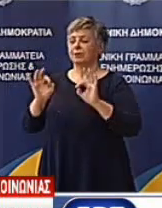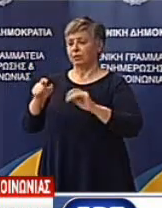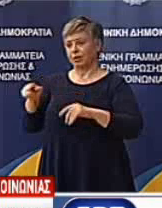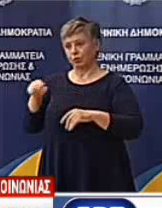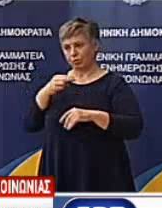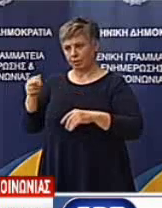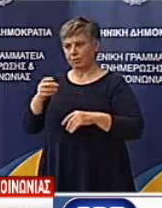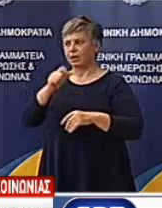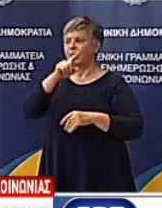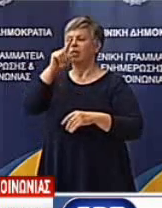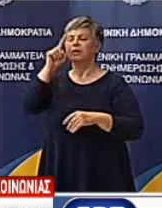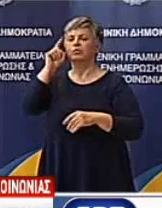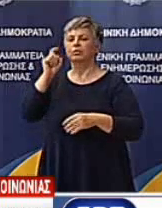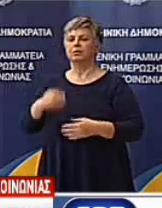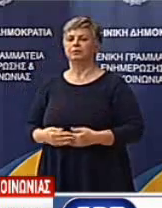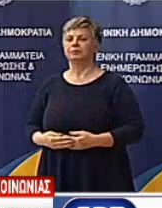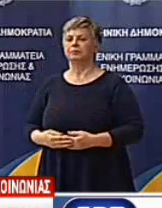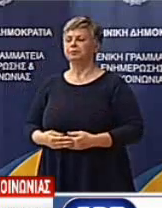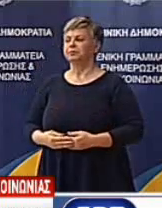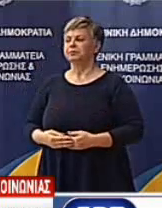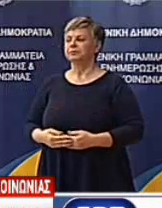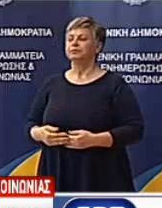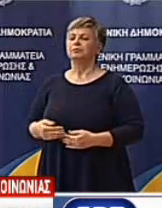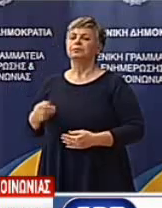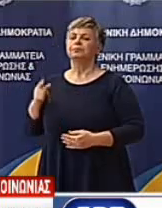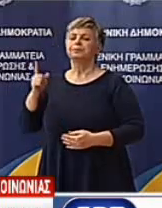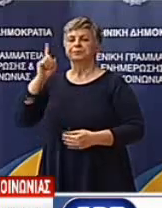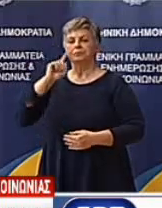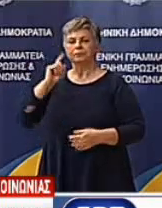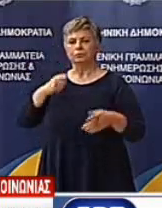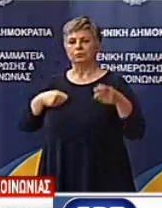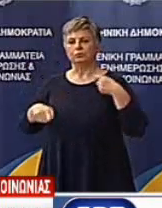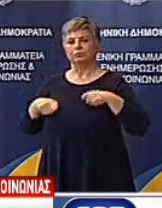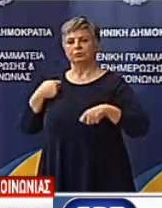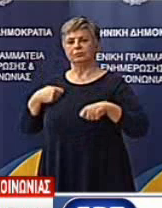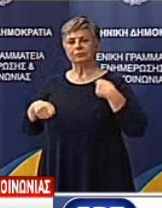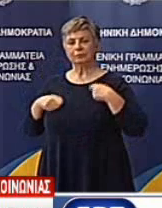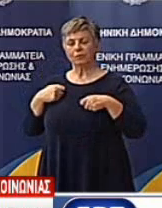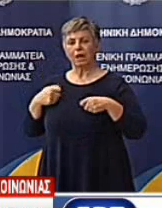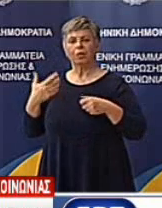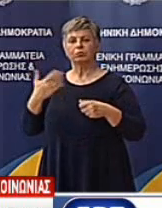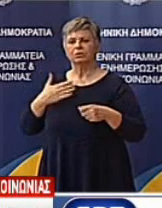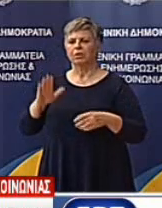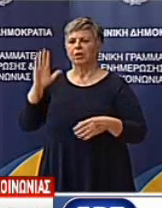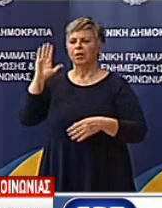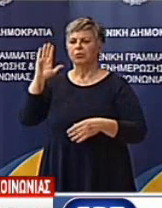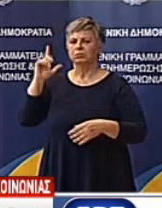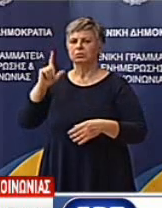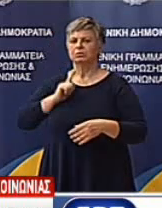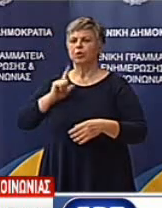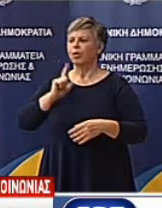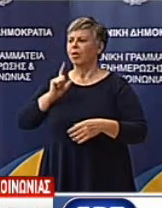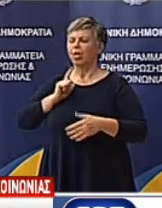Και πολλούμε. Μετά ξαναγυρνάω. Ελένη μου, Ελένη μου, μην